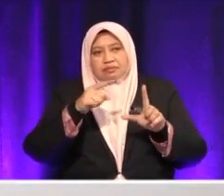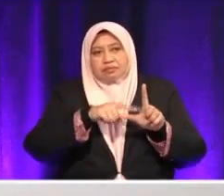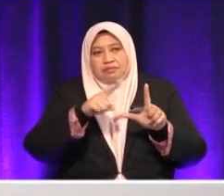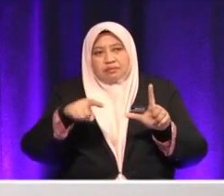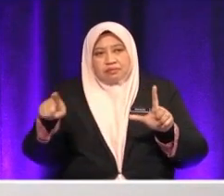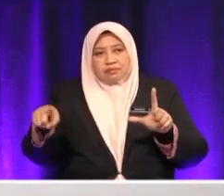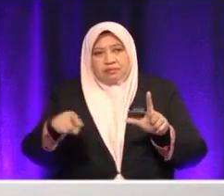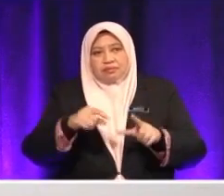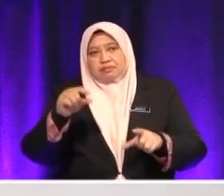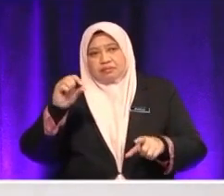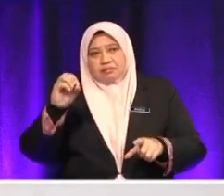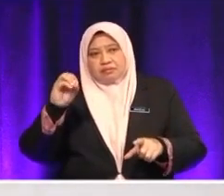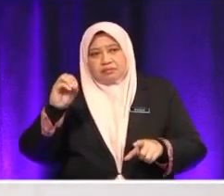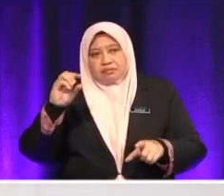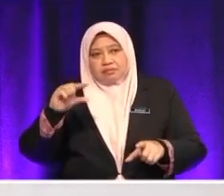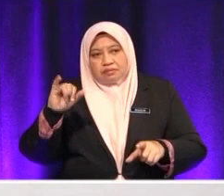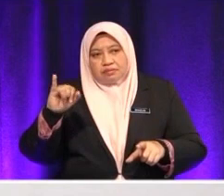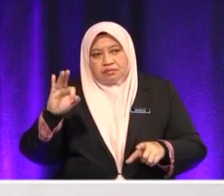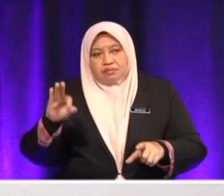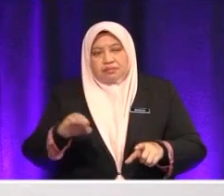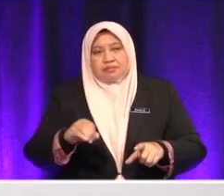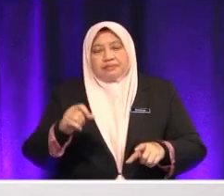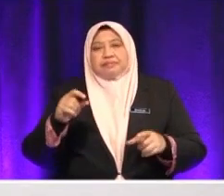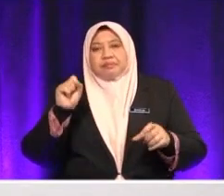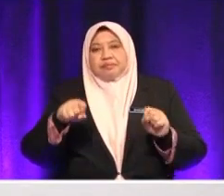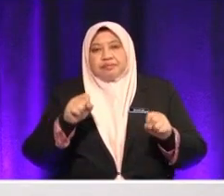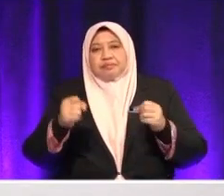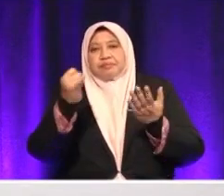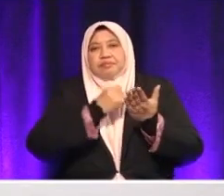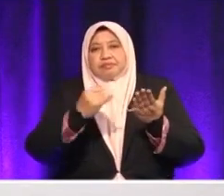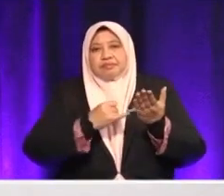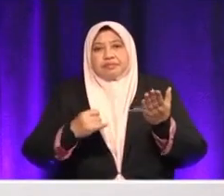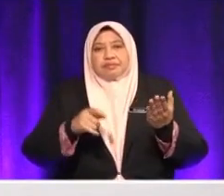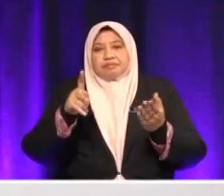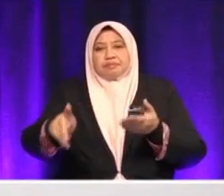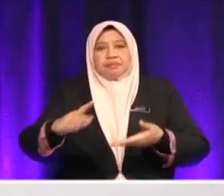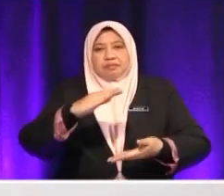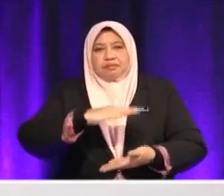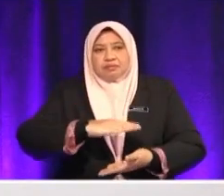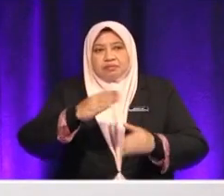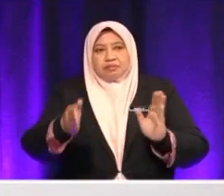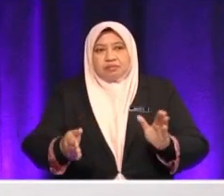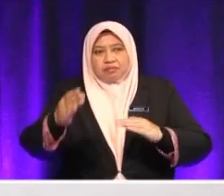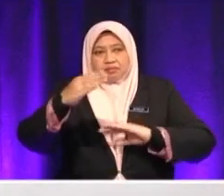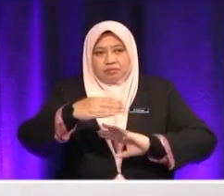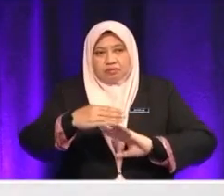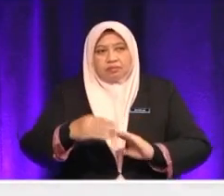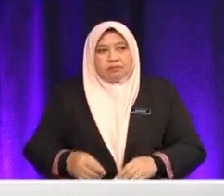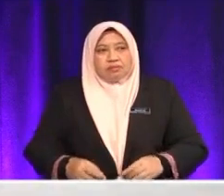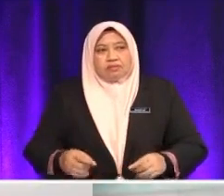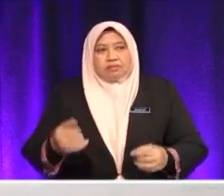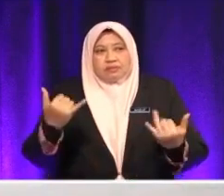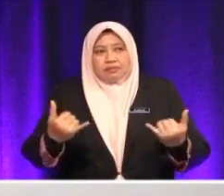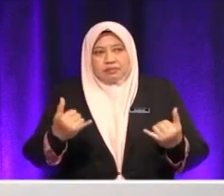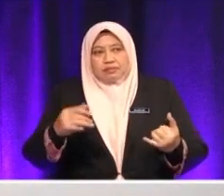lukis blok kotak agak-agak boleh kan Oke saya seterusnya melukis